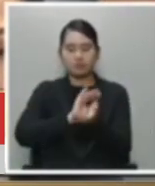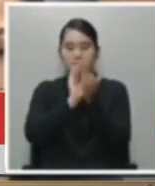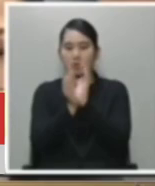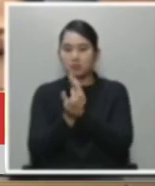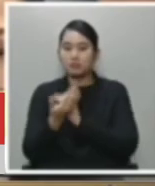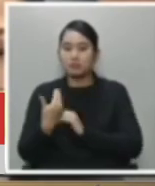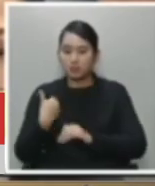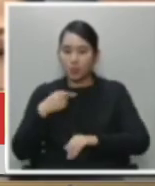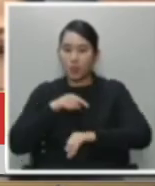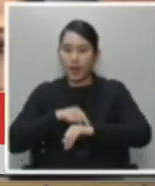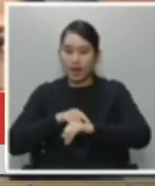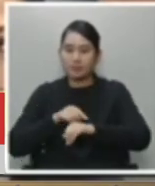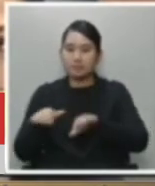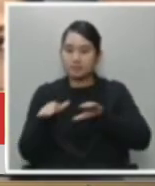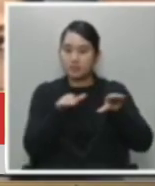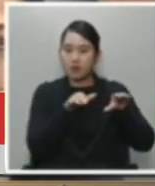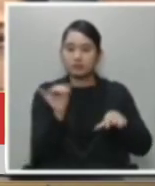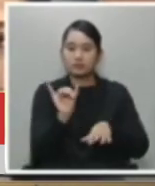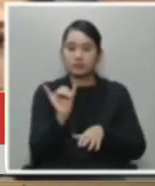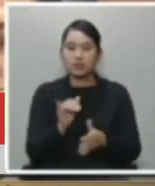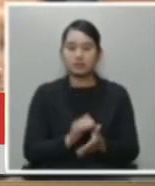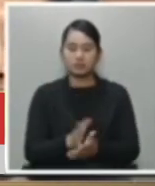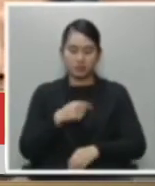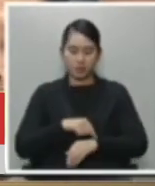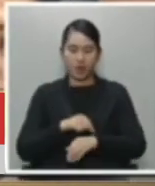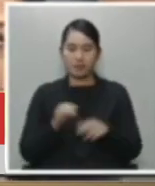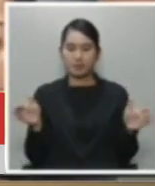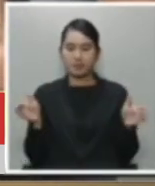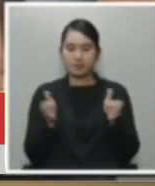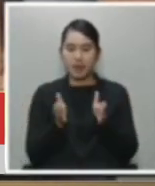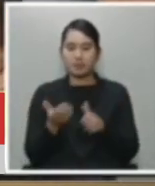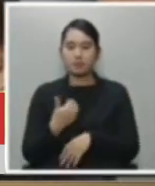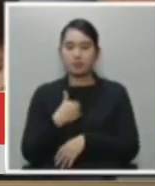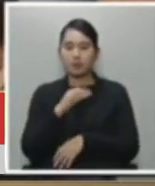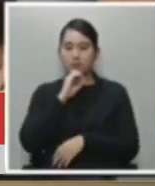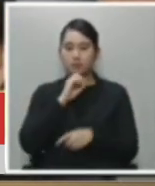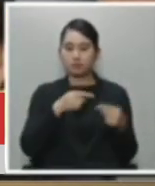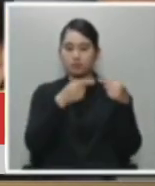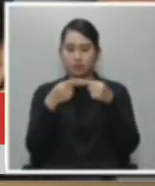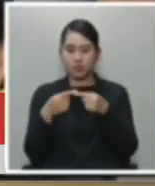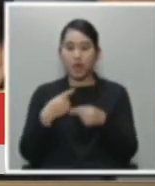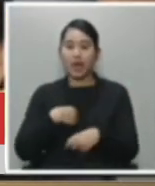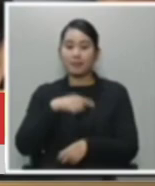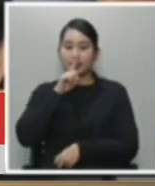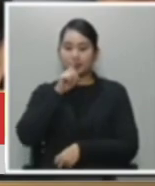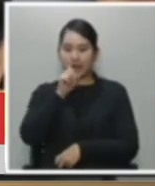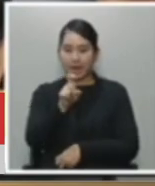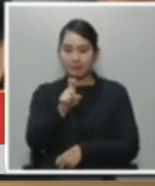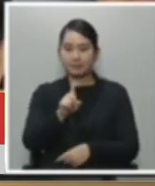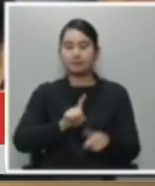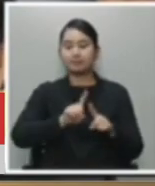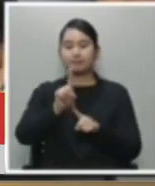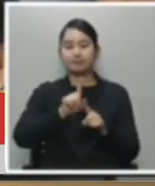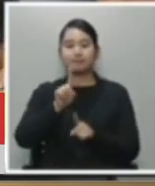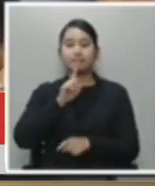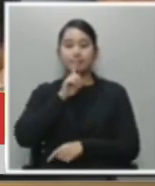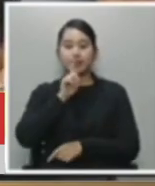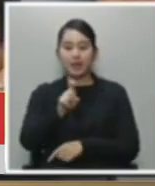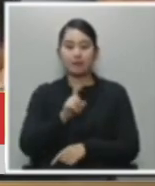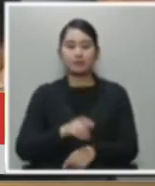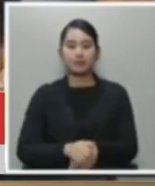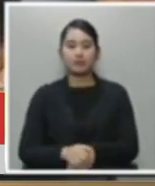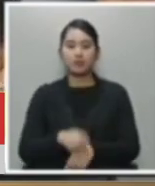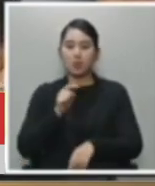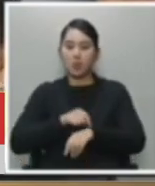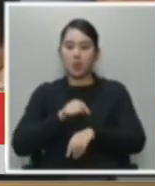ท่านประธานที่เคารพครับเพื่อเป็นการกระชับเวลาผมขออนุญาตเข้าสู่คำถามที่หนึ่งซึ่งอาจจะต้องใช้เวล